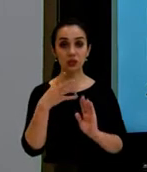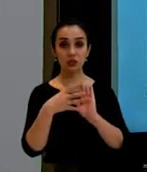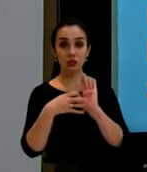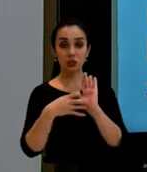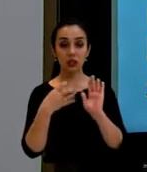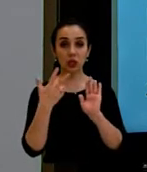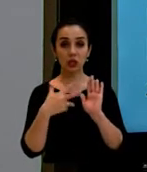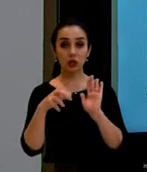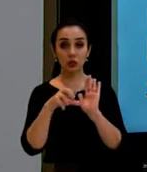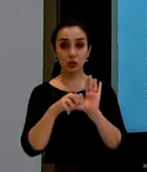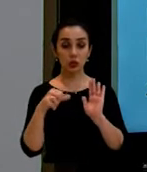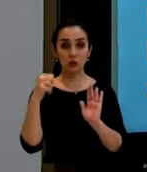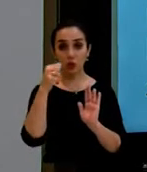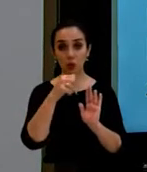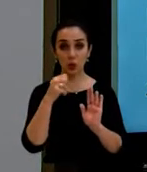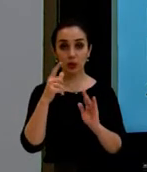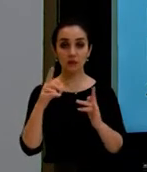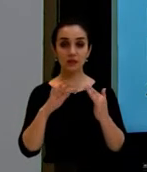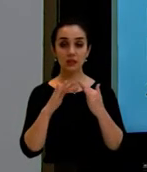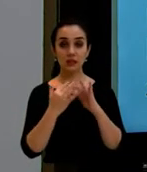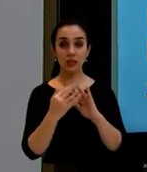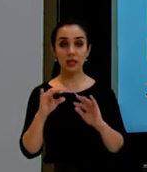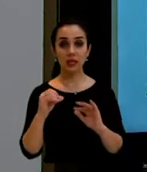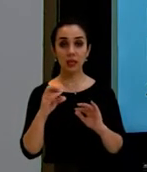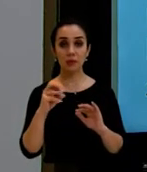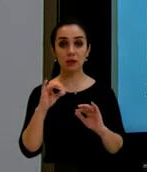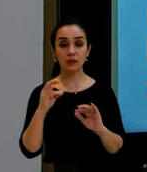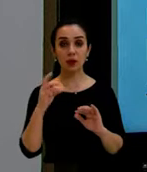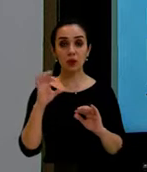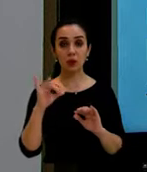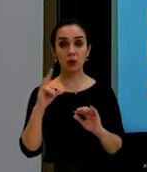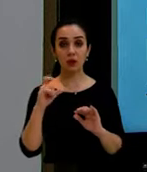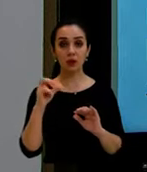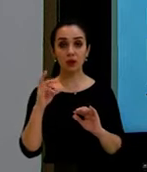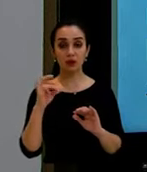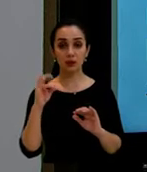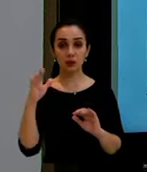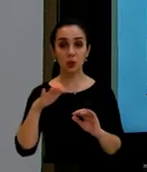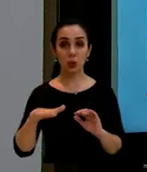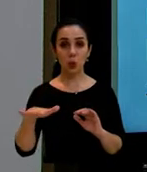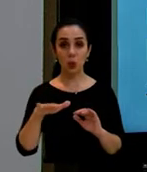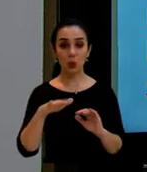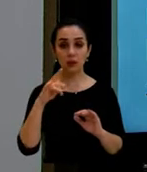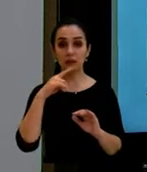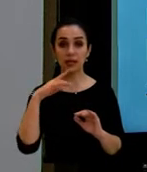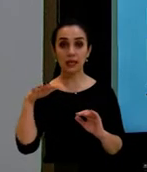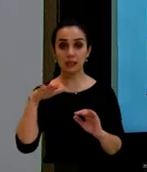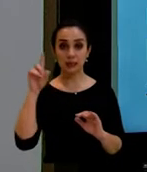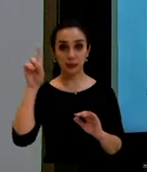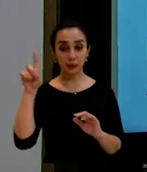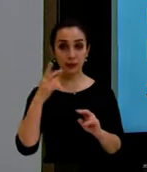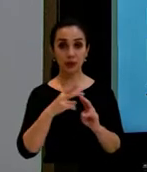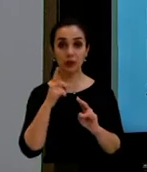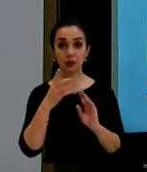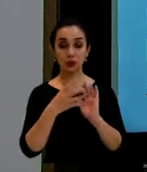января 1936 года в селе Емецк Архангельской области. В 1940